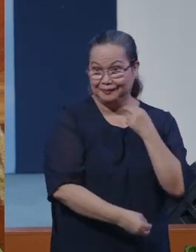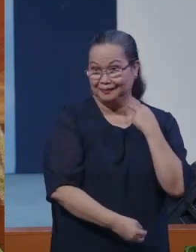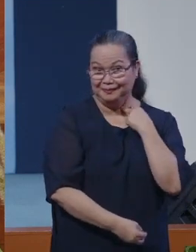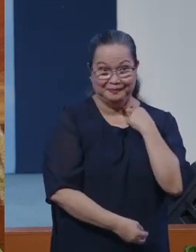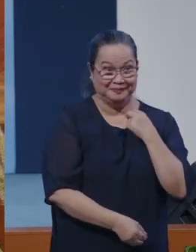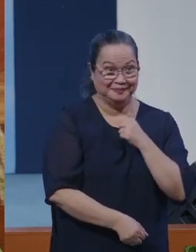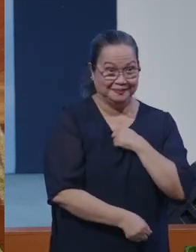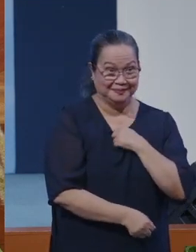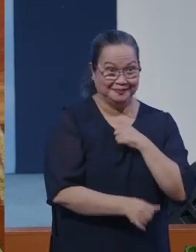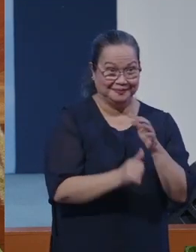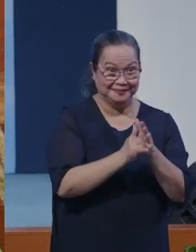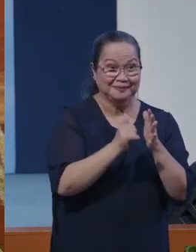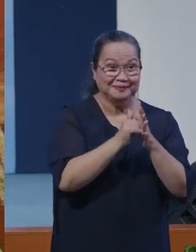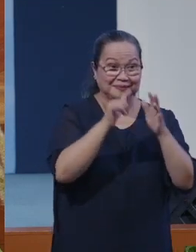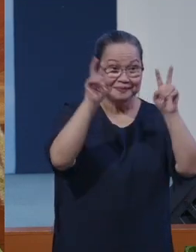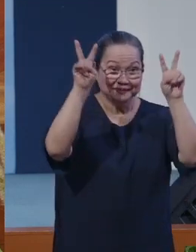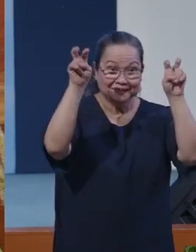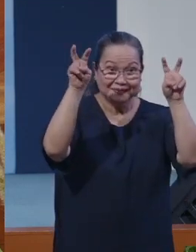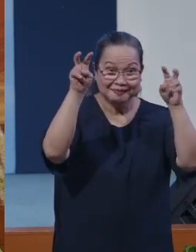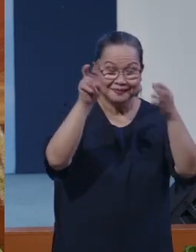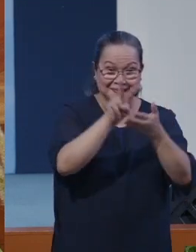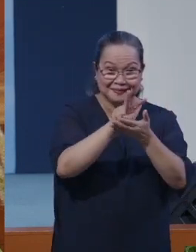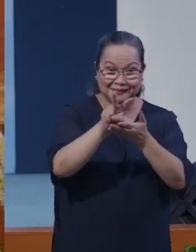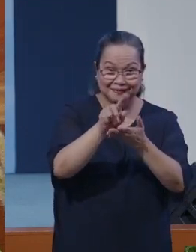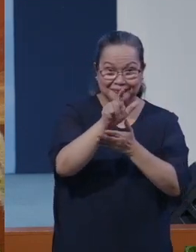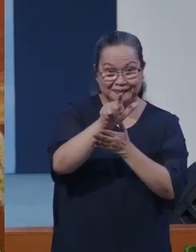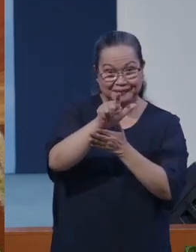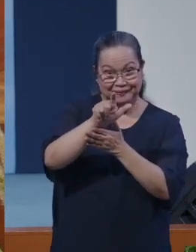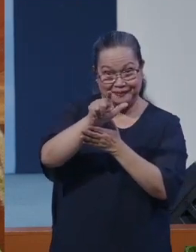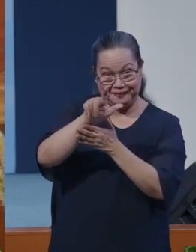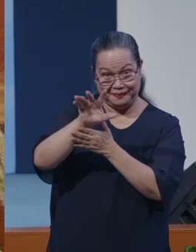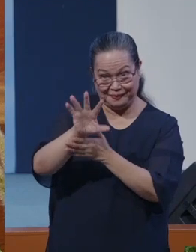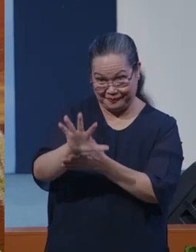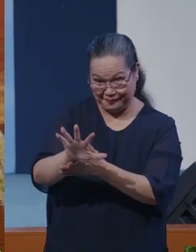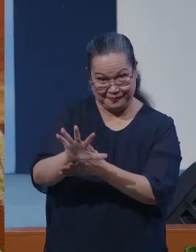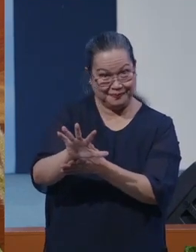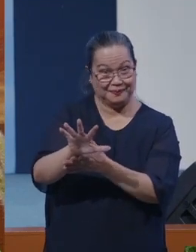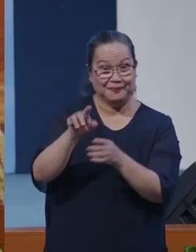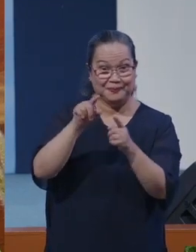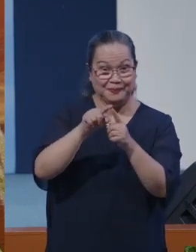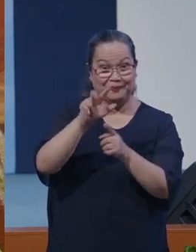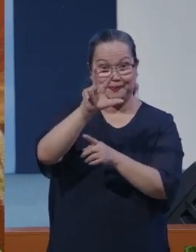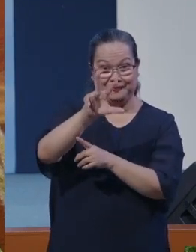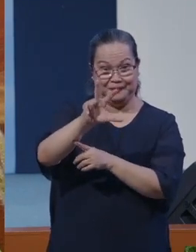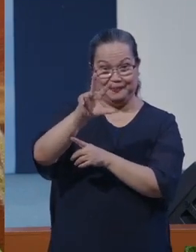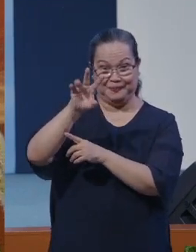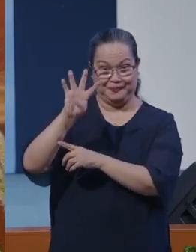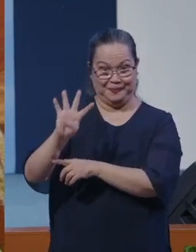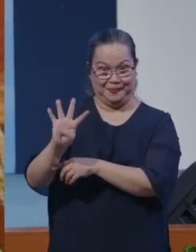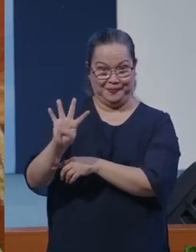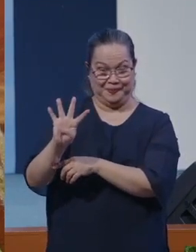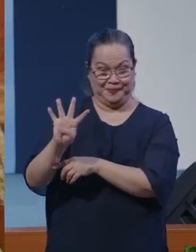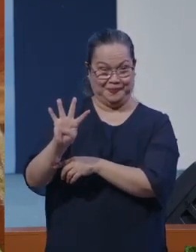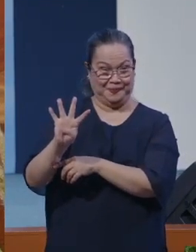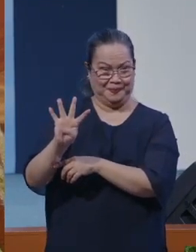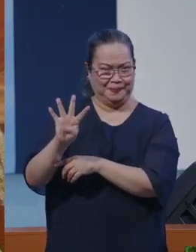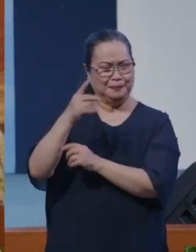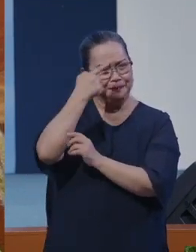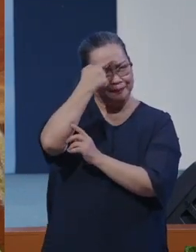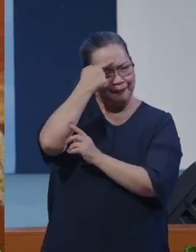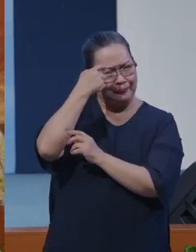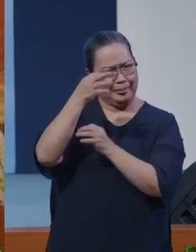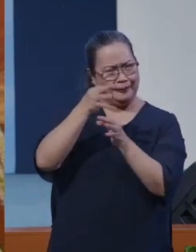Yun ang tema nung verses 25 to 34. Kasi nga dahil sa